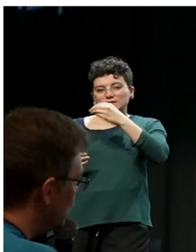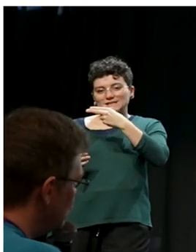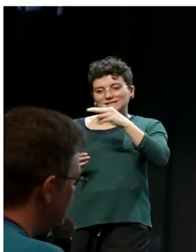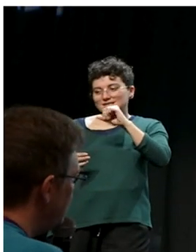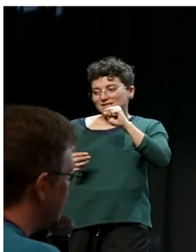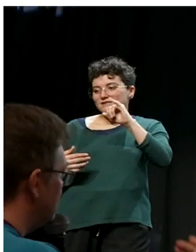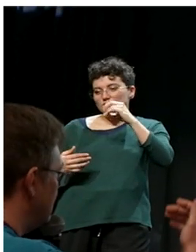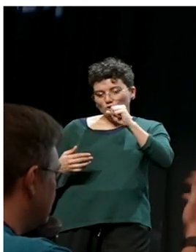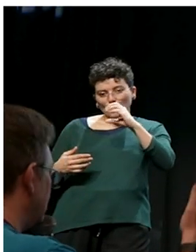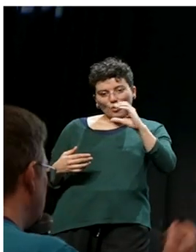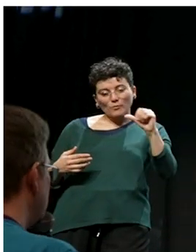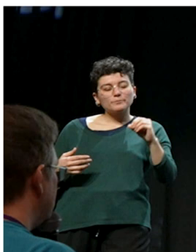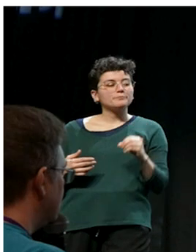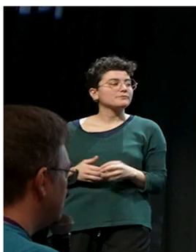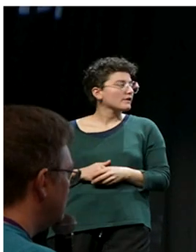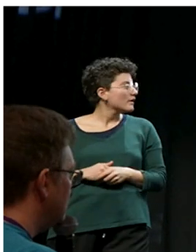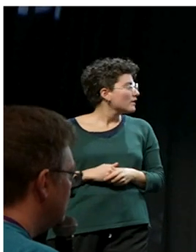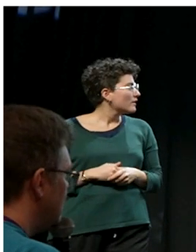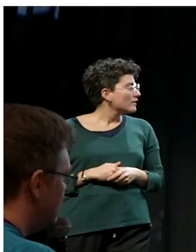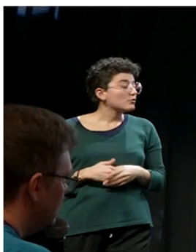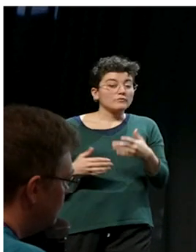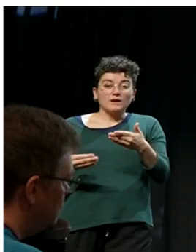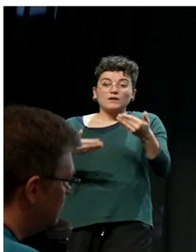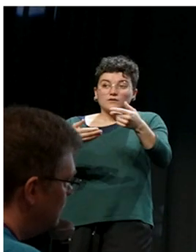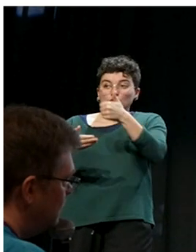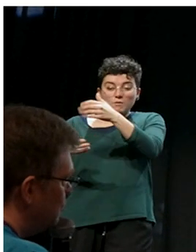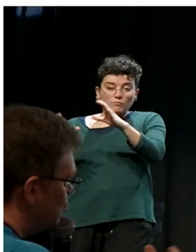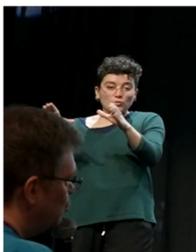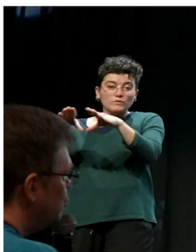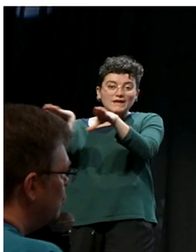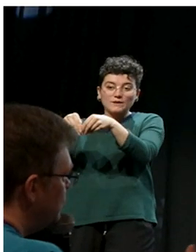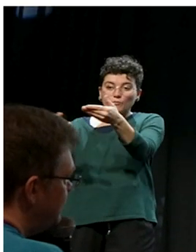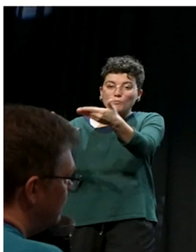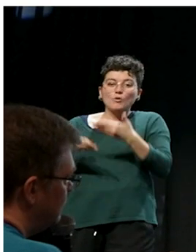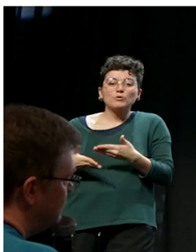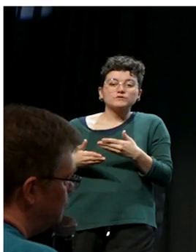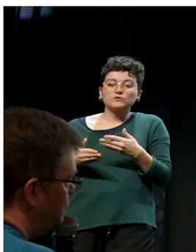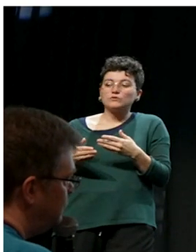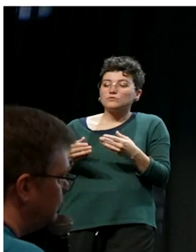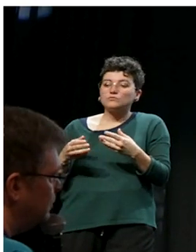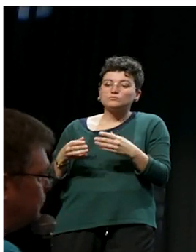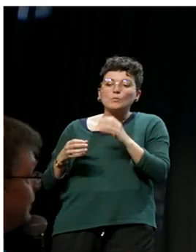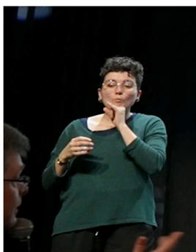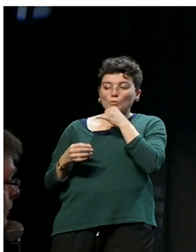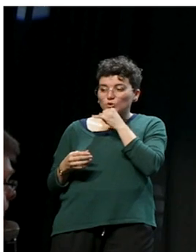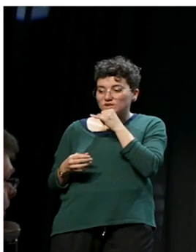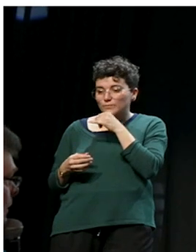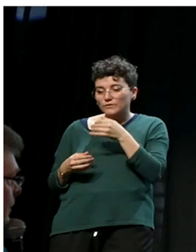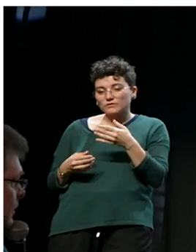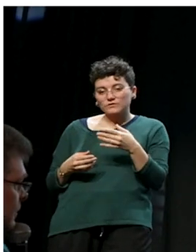un prototype qui est exactement ce que décrit Étienne, c'est-à-dire qui est une surcouche logicielle qui s'appuie sur